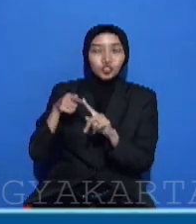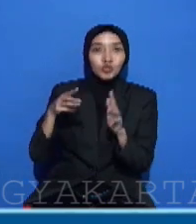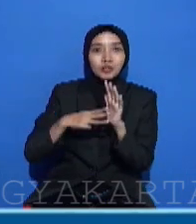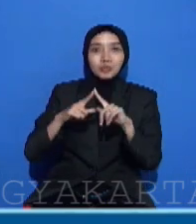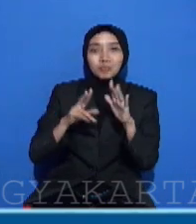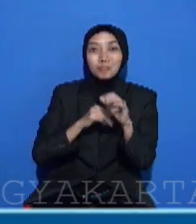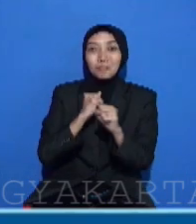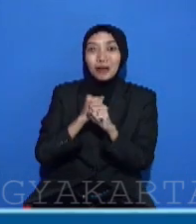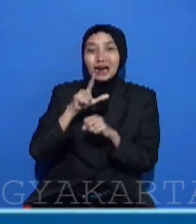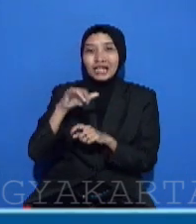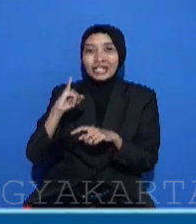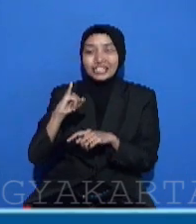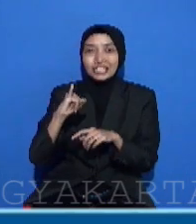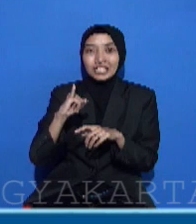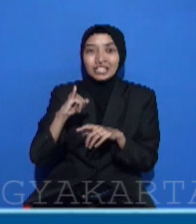mangliyen